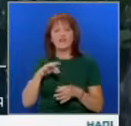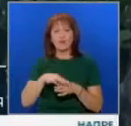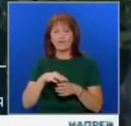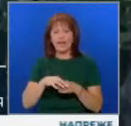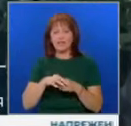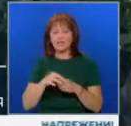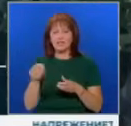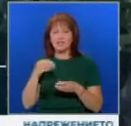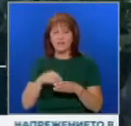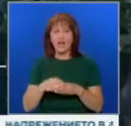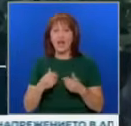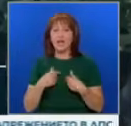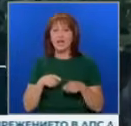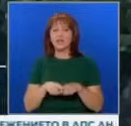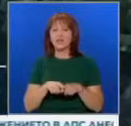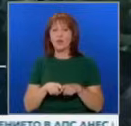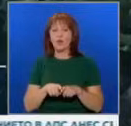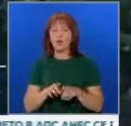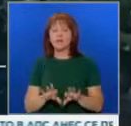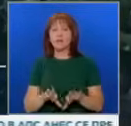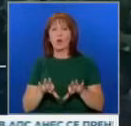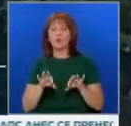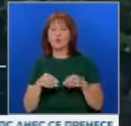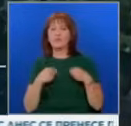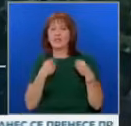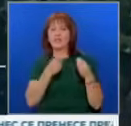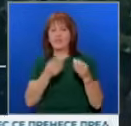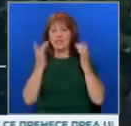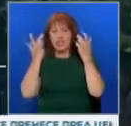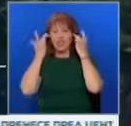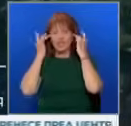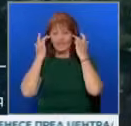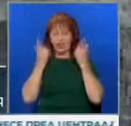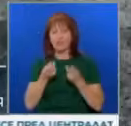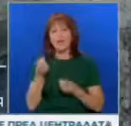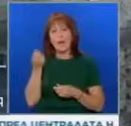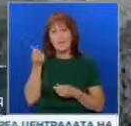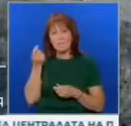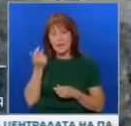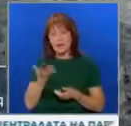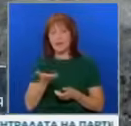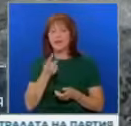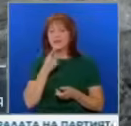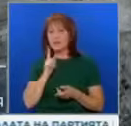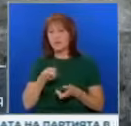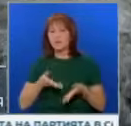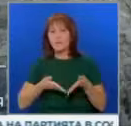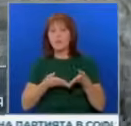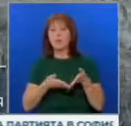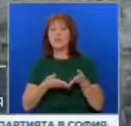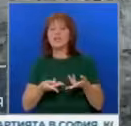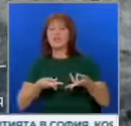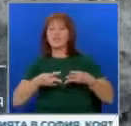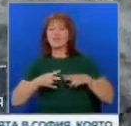колеги са готови да дарят животни за разплод, както и средства, които да помогнат да се